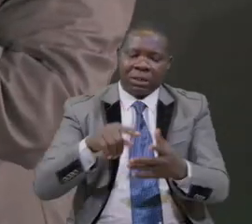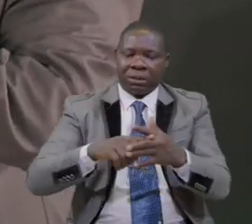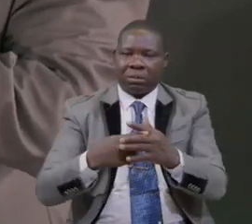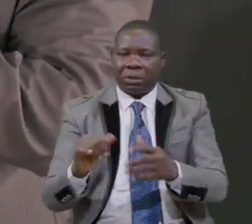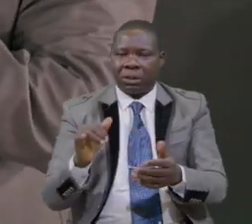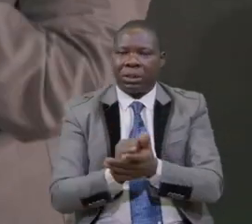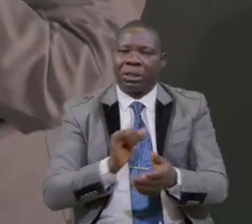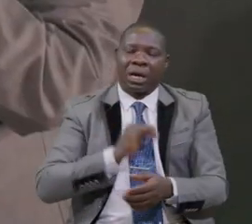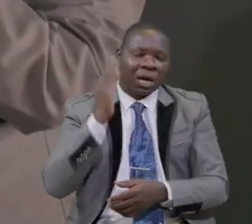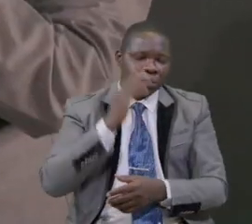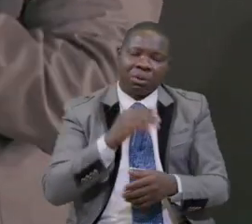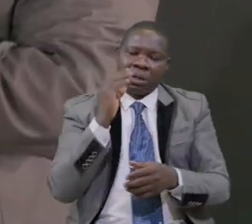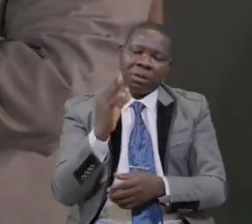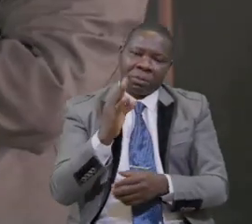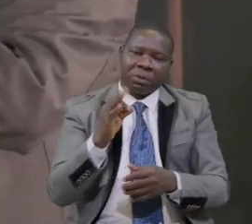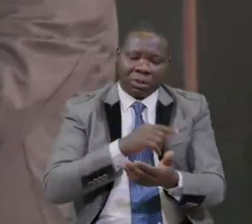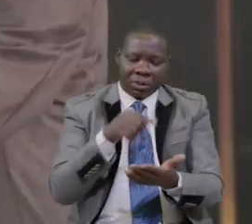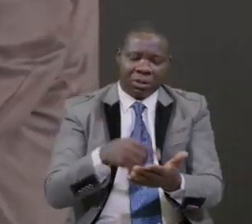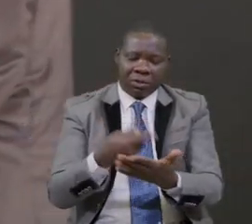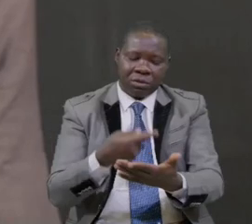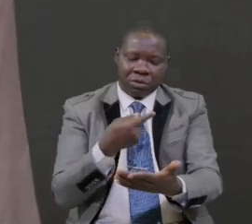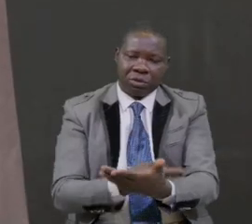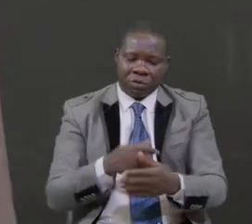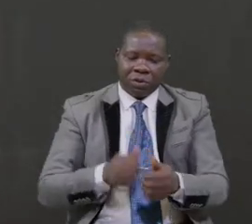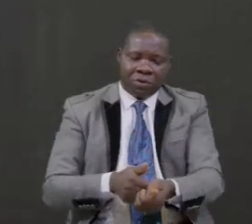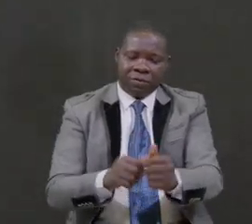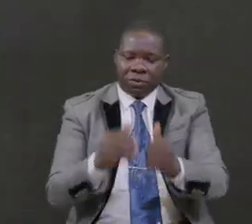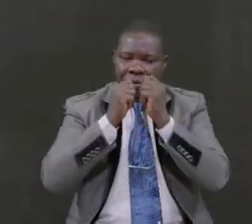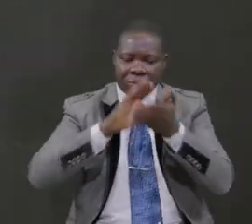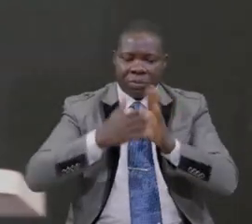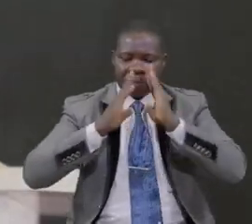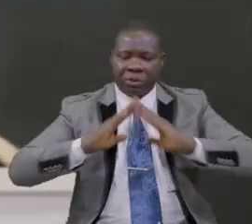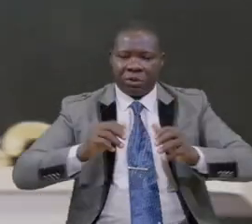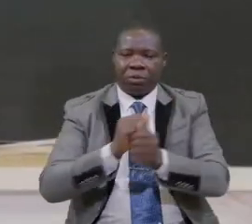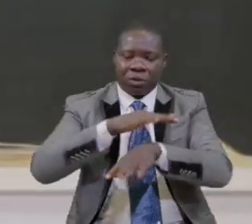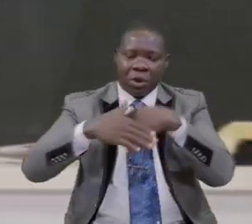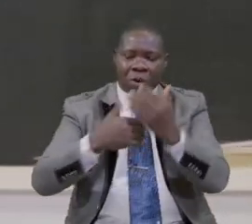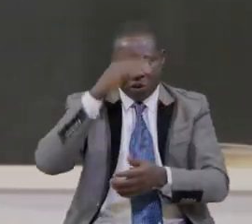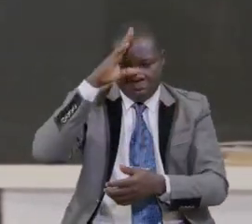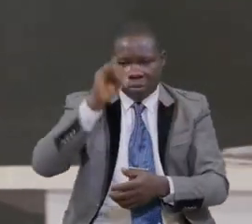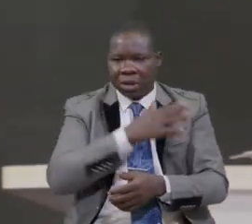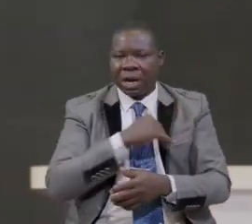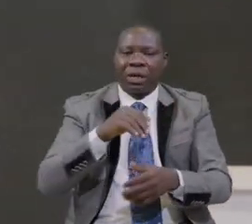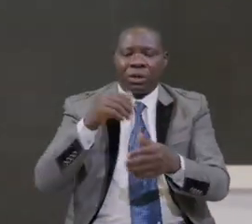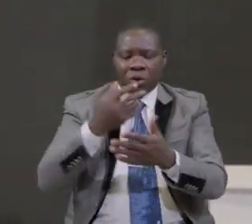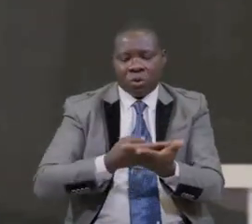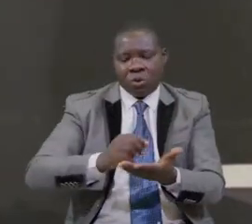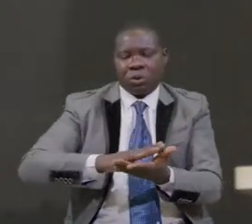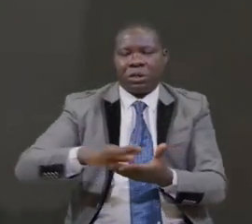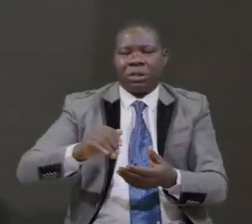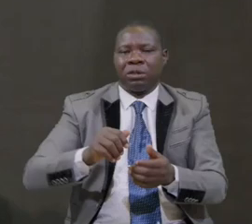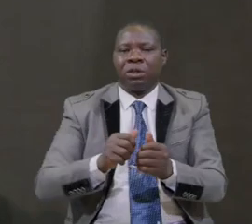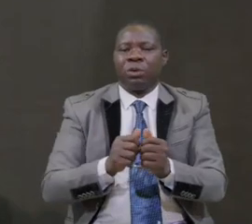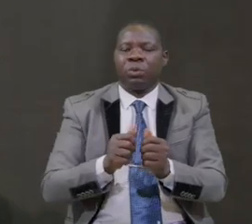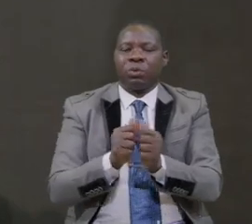prêcher cet évangile, rechercher la paix avec tous et la sanctification sans laquelle personne ne